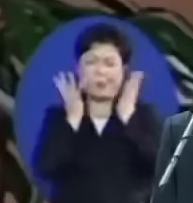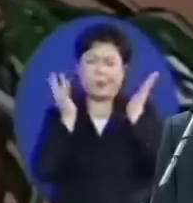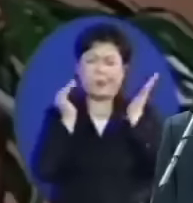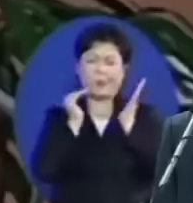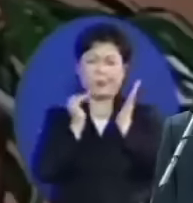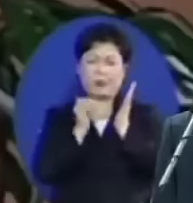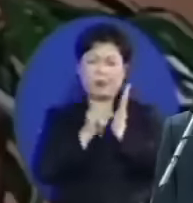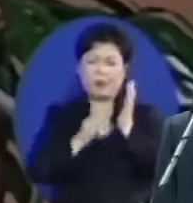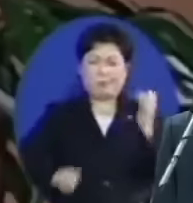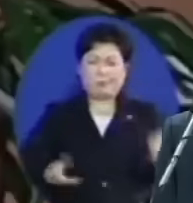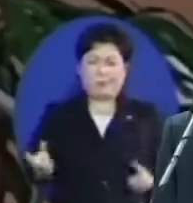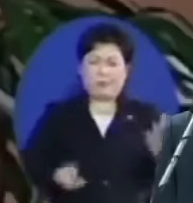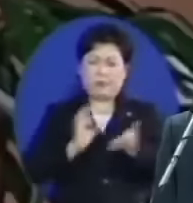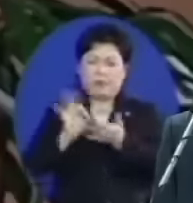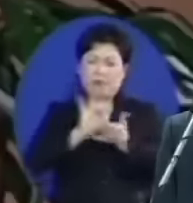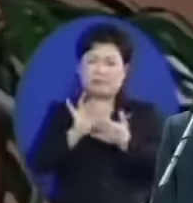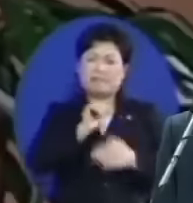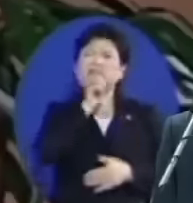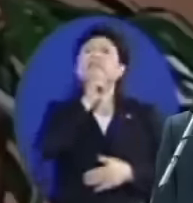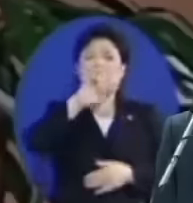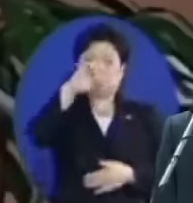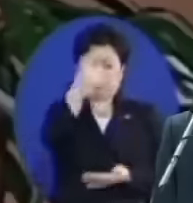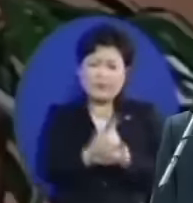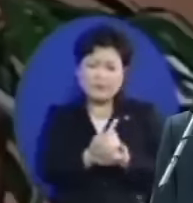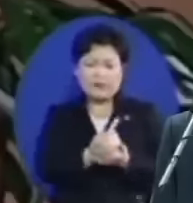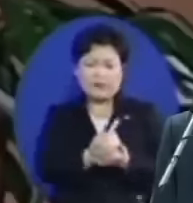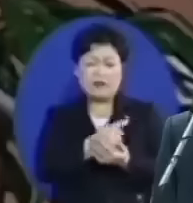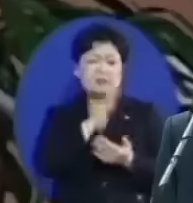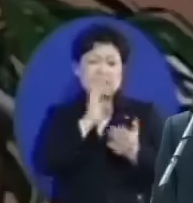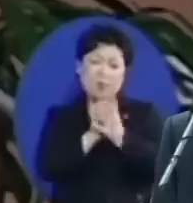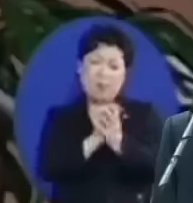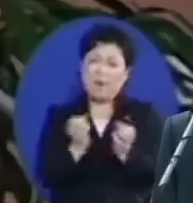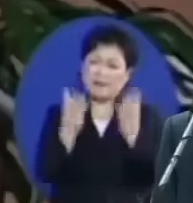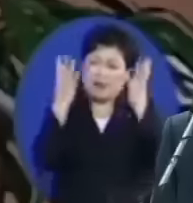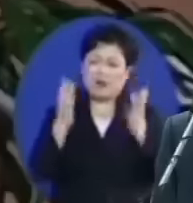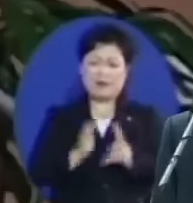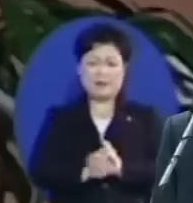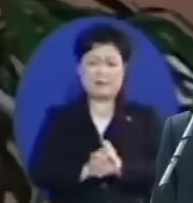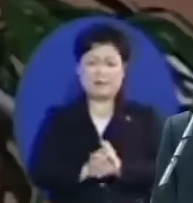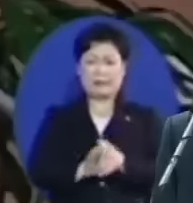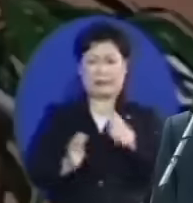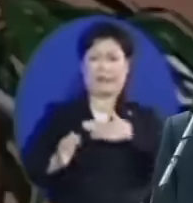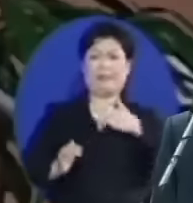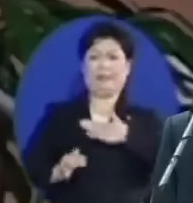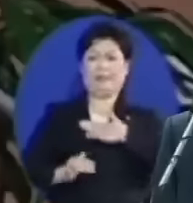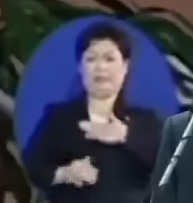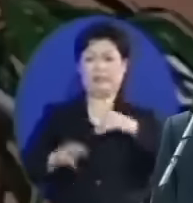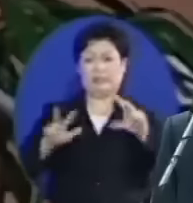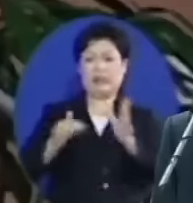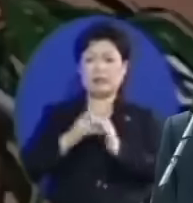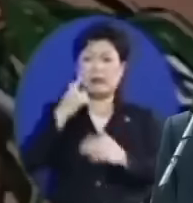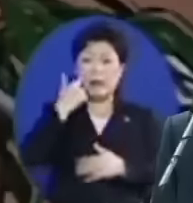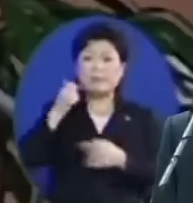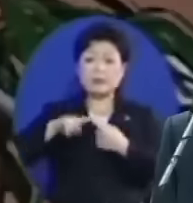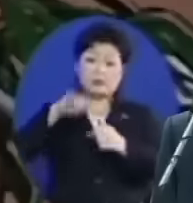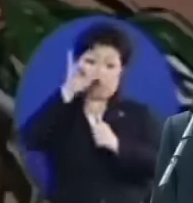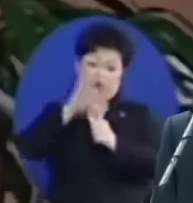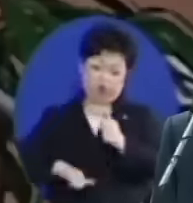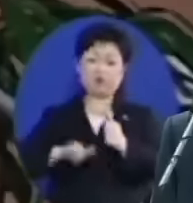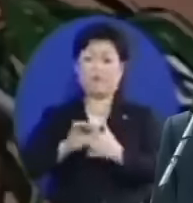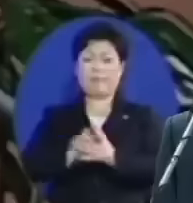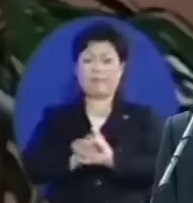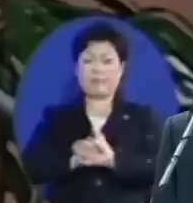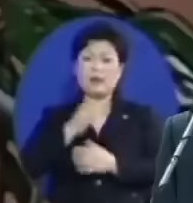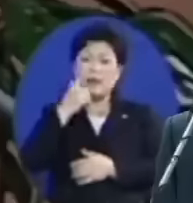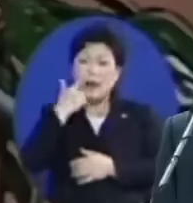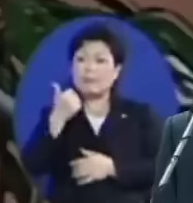낭비하고 난 다음 저렇게 거지가 되어 들어오는데 그를 환영합니까? 나는 지금까지 아버지한테 충성하고